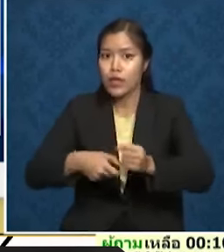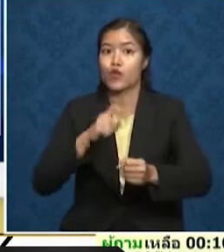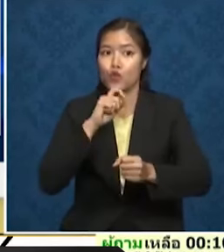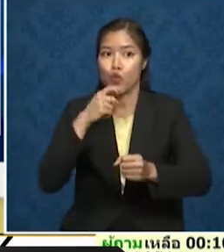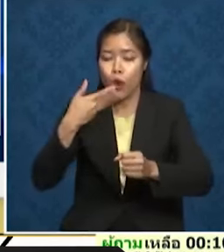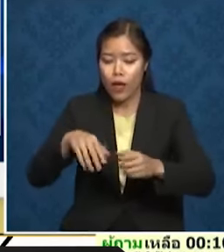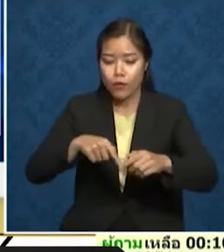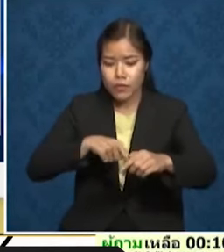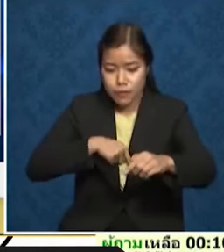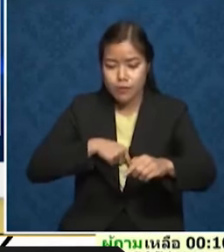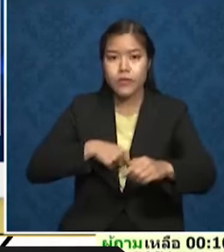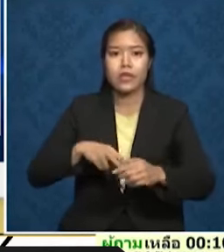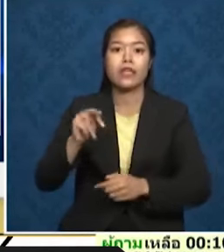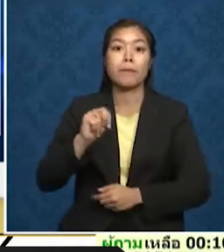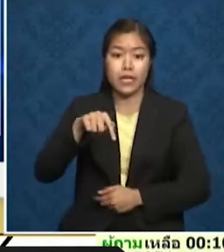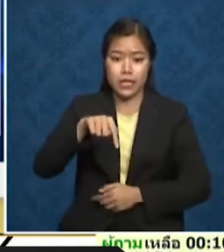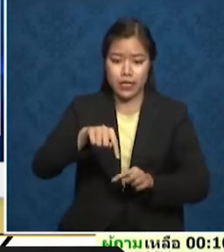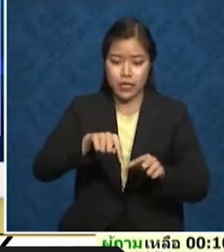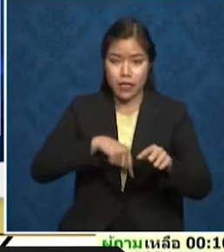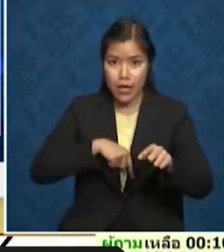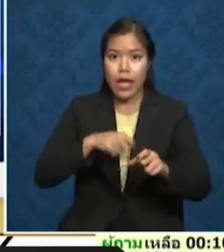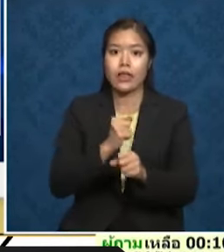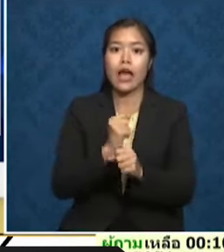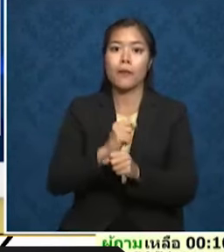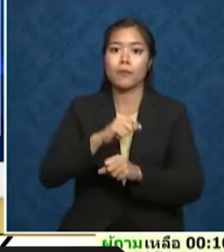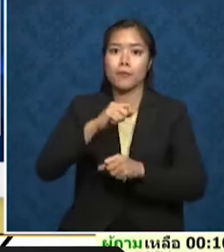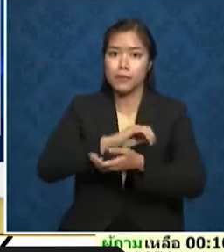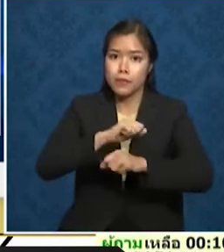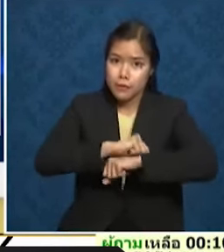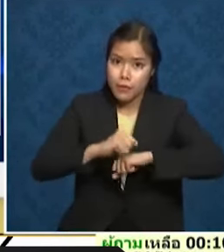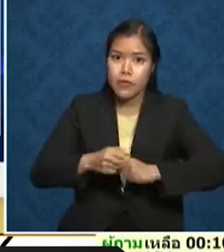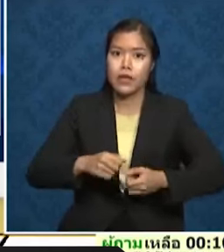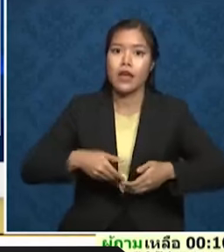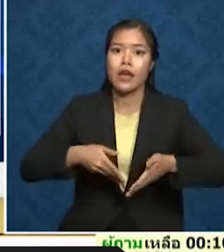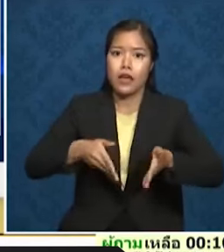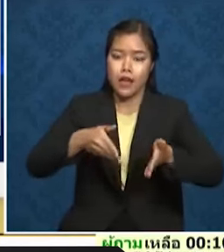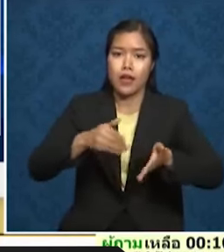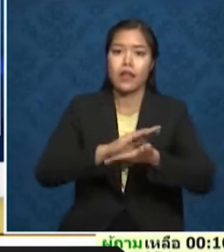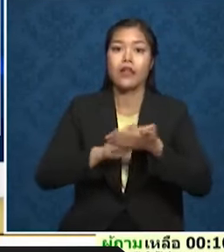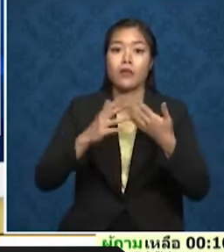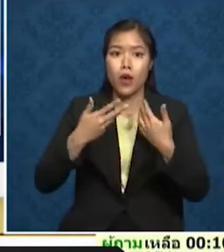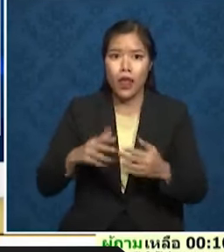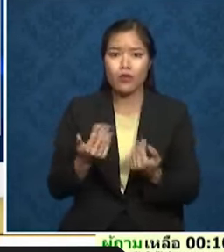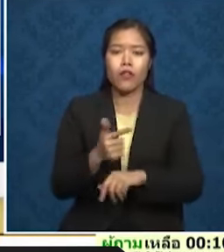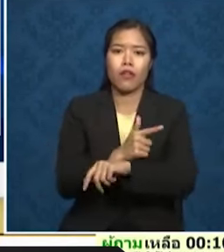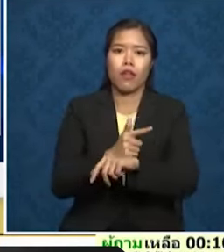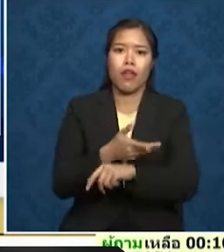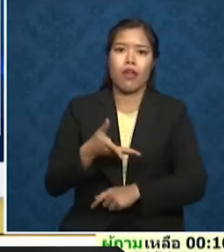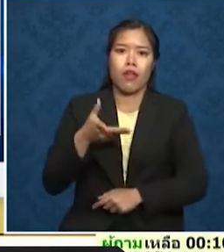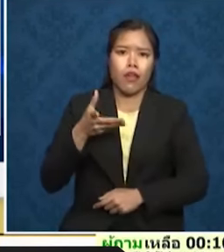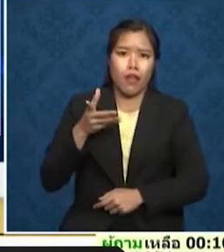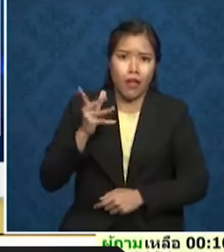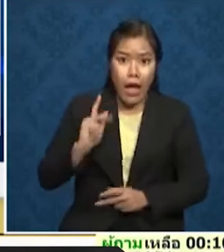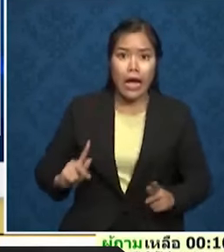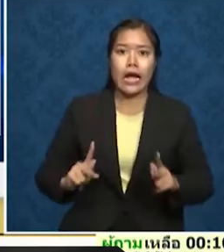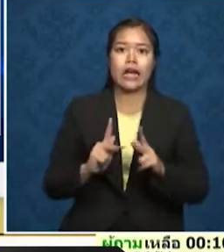น้ำเงินคือช่วงที่ก่อสร้างเสร็จแล้วนะคะซึ่งในประเด็นของความล่าช้าค่ะท่านประธานกระทรวงคมนาคมโดยกรมทางหลวงไม่ได้นิ่งนอน